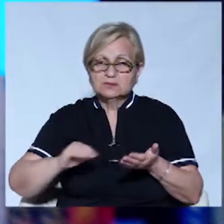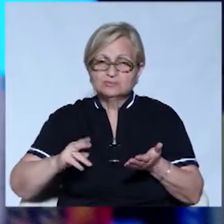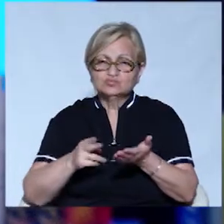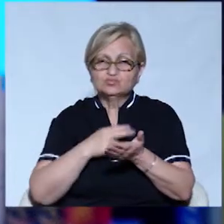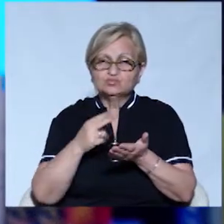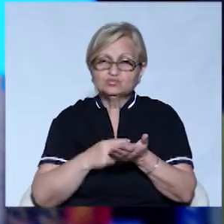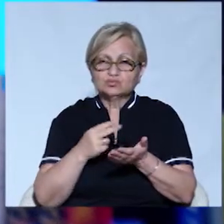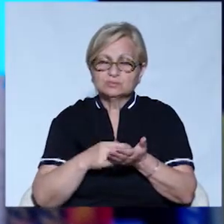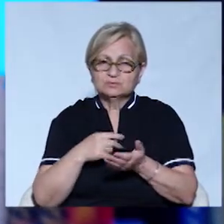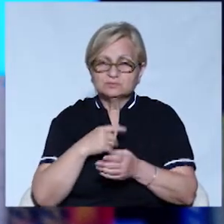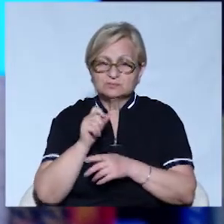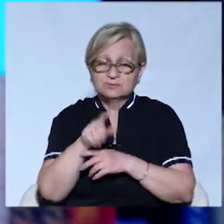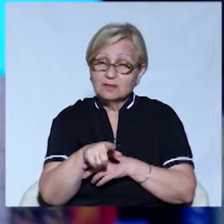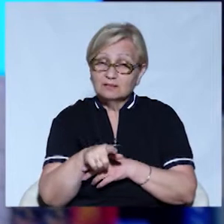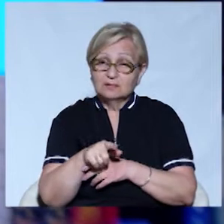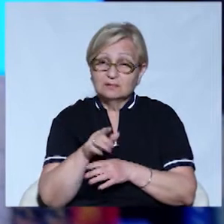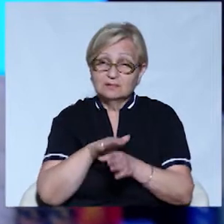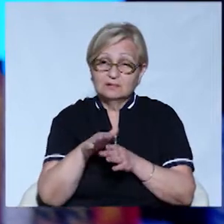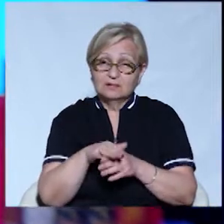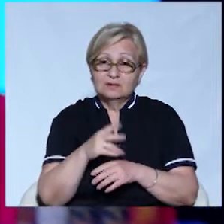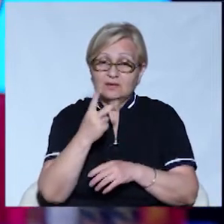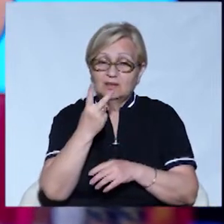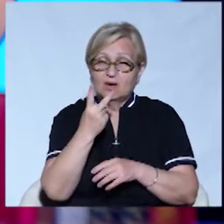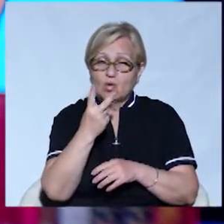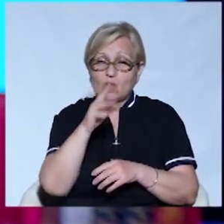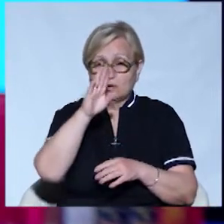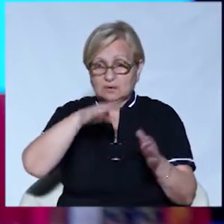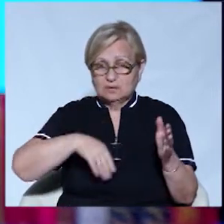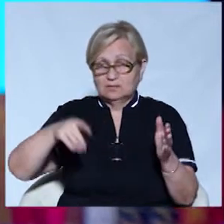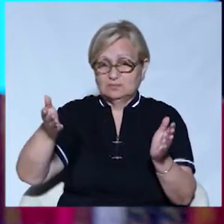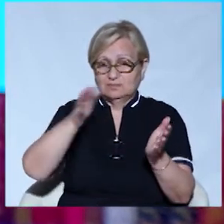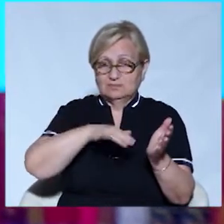ასეთი დავადება შევასრულოთ. ორ-სამ გვერდზე